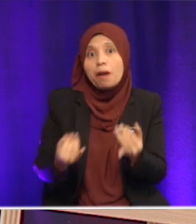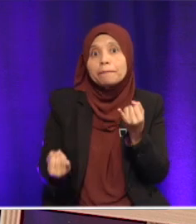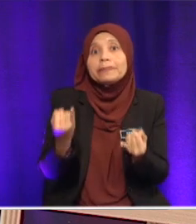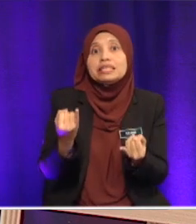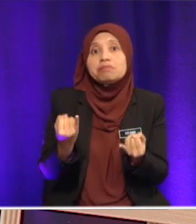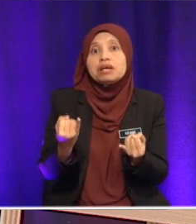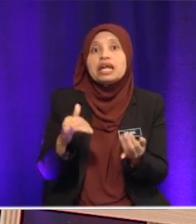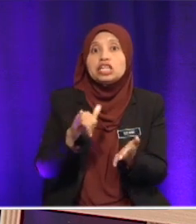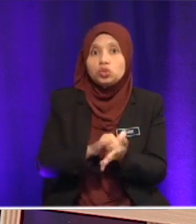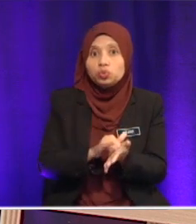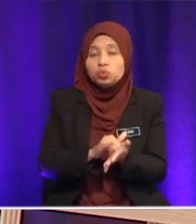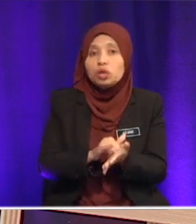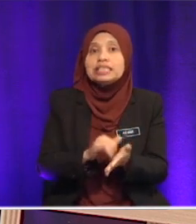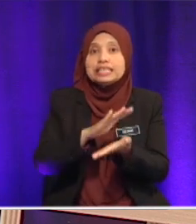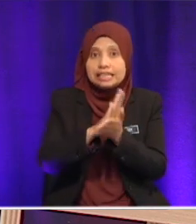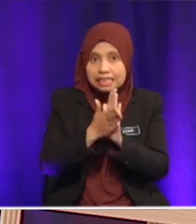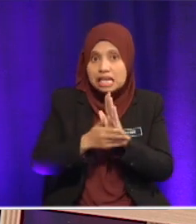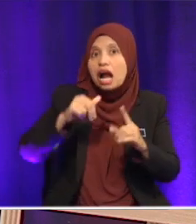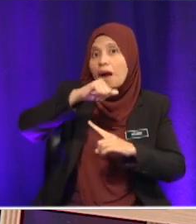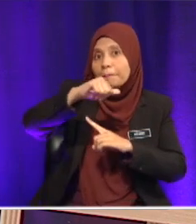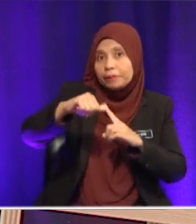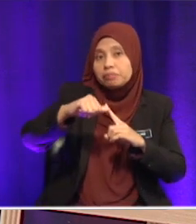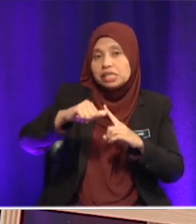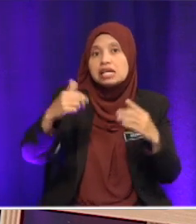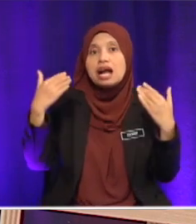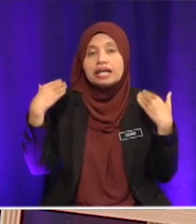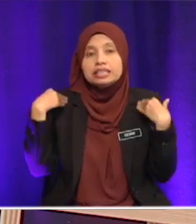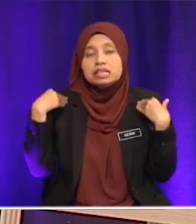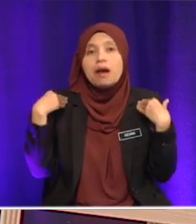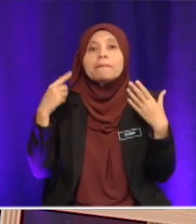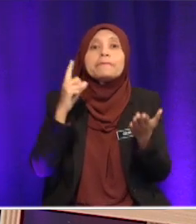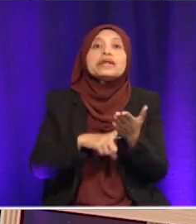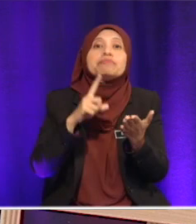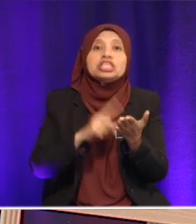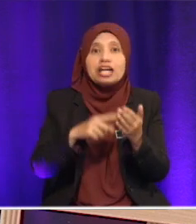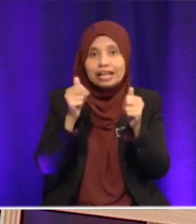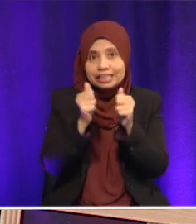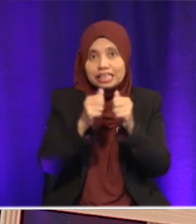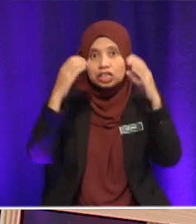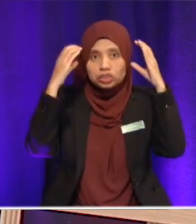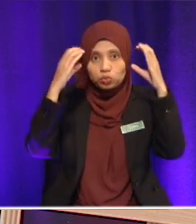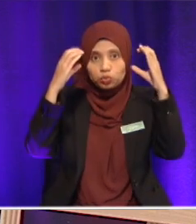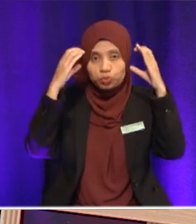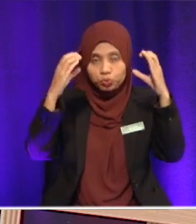berlaku dengan adanya perbincangan-pebincangan antara guru-guru mata pelajaran oke